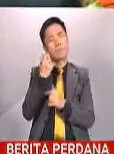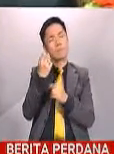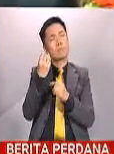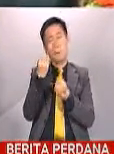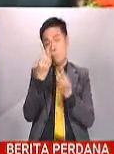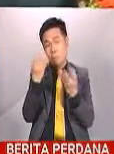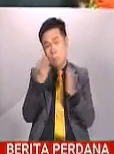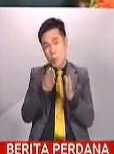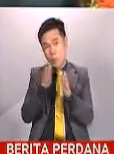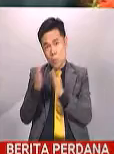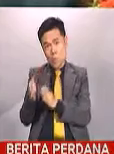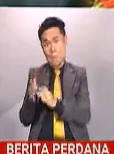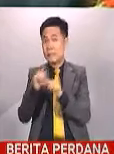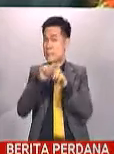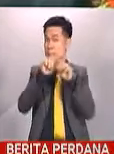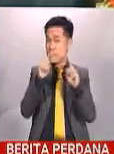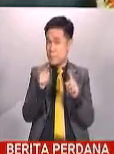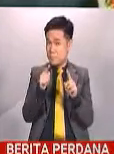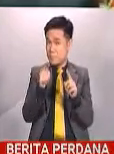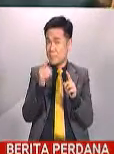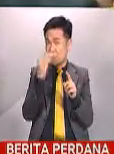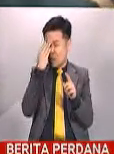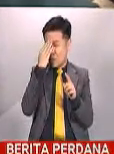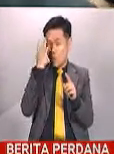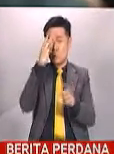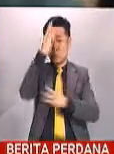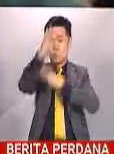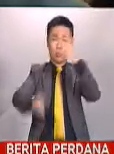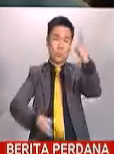actually in reality we are talking about over the